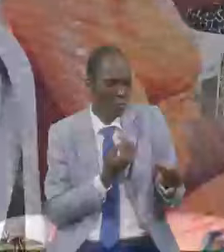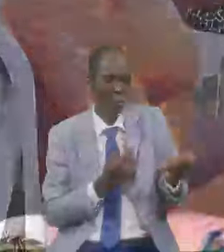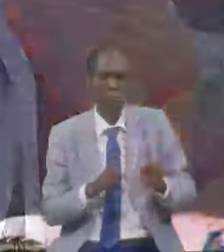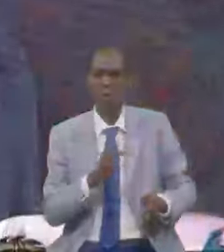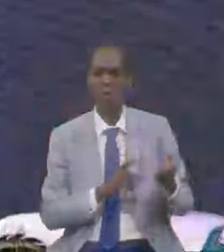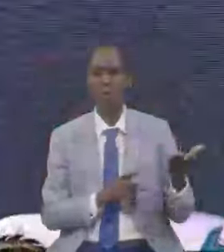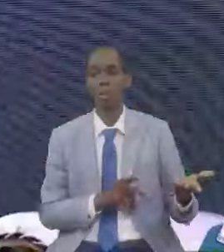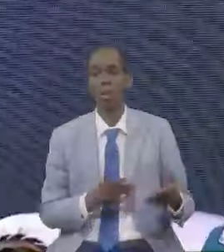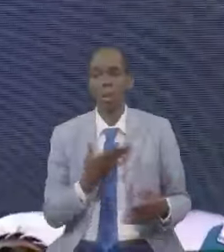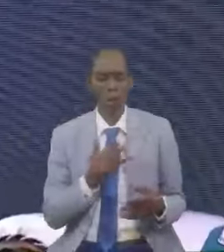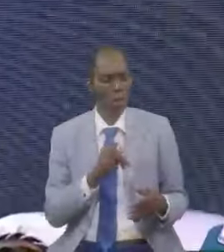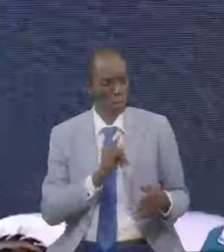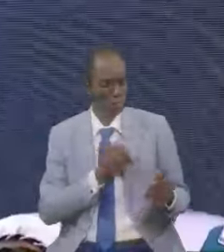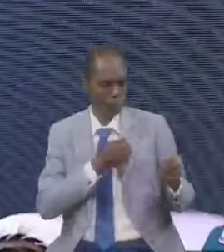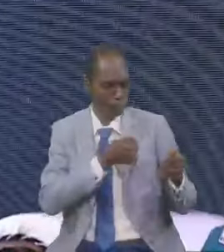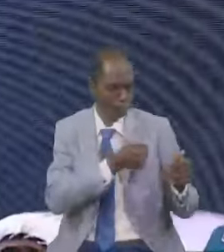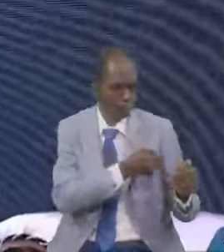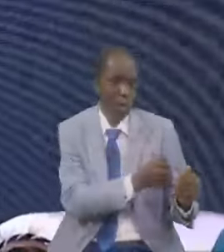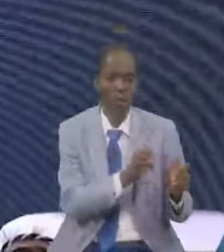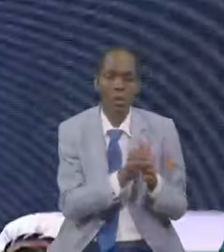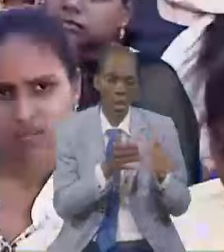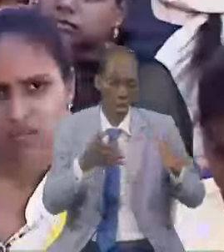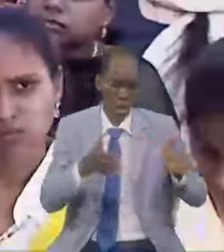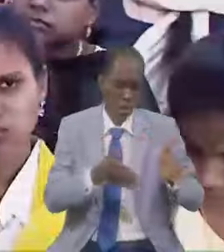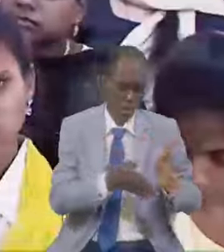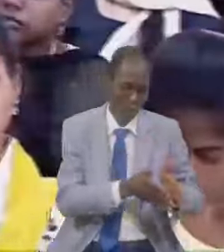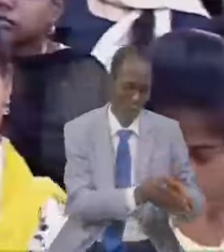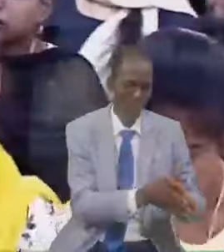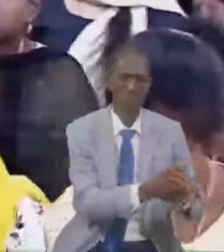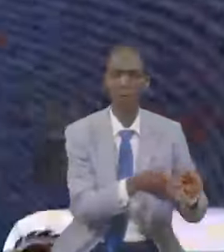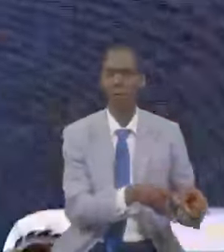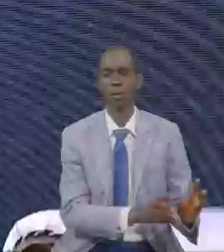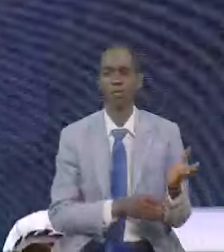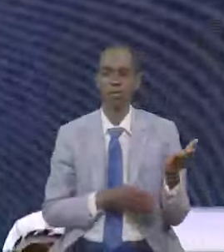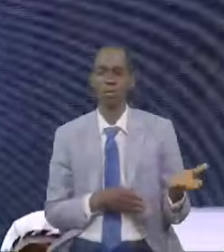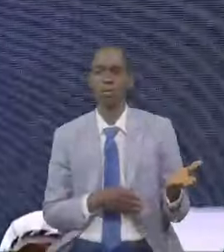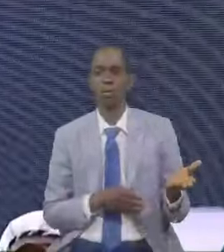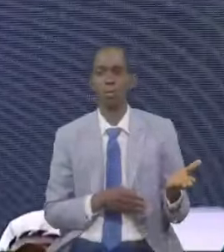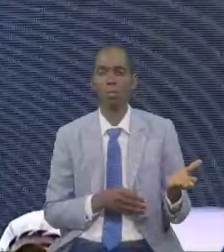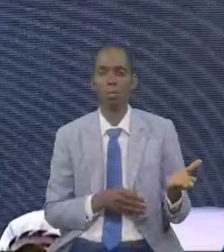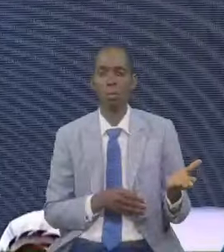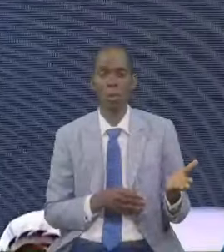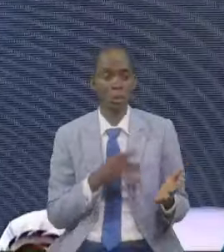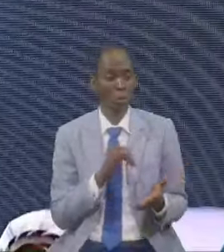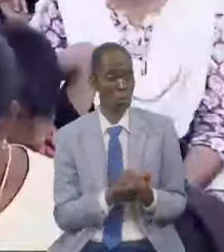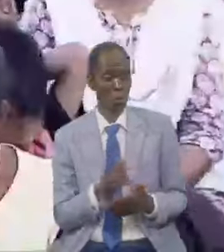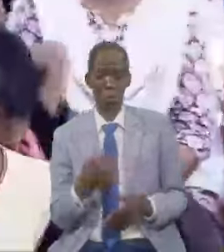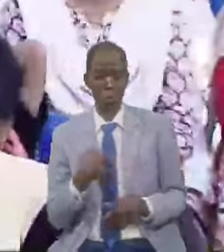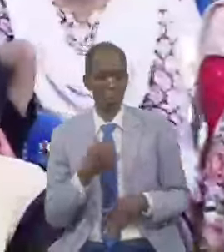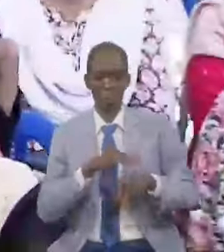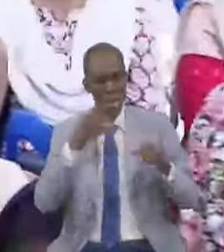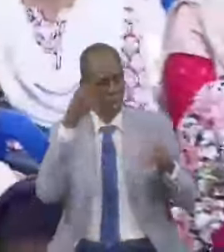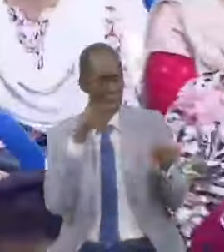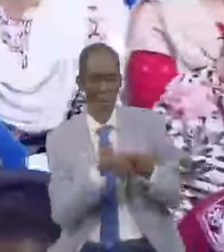follow that narrow path. నేను ఆ ఇరుకైన మార్గాన్ని వెంబడించాలనుకున్నాను. They say we don't agree with you. ఒకవేళ వారి